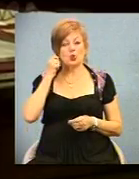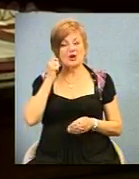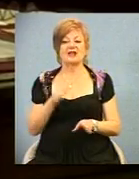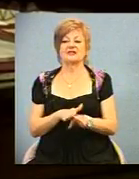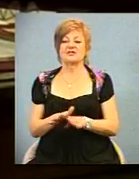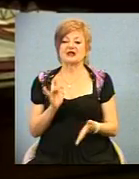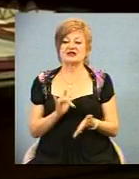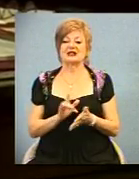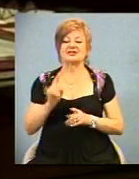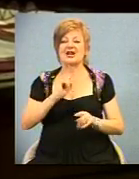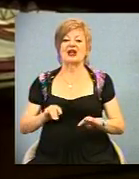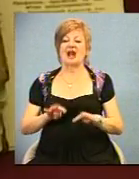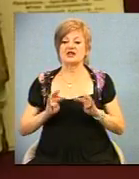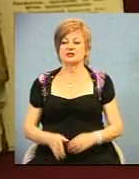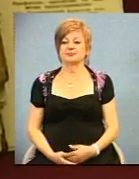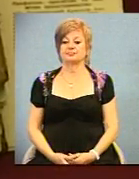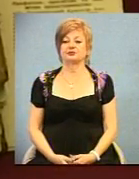виповнилося Центральній Раді.